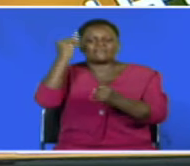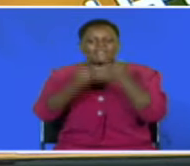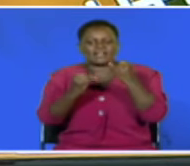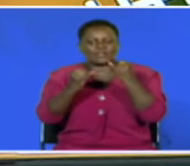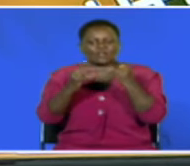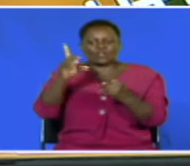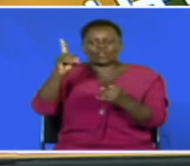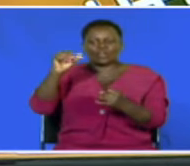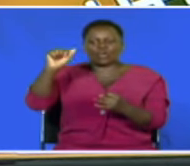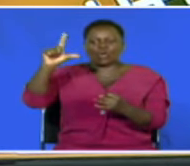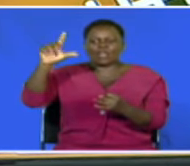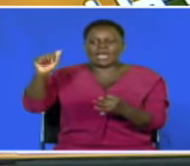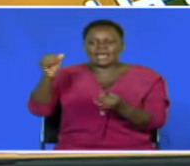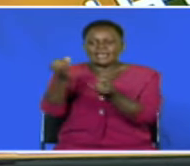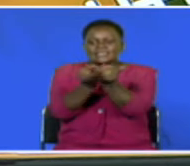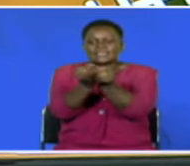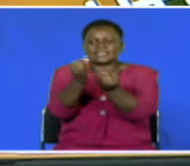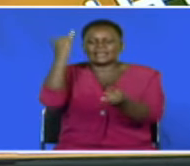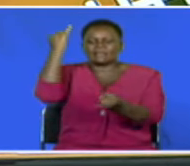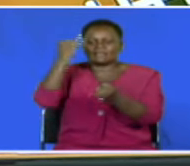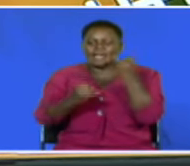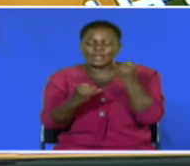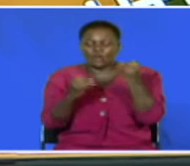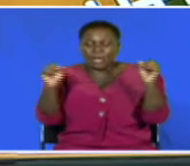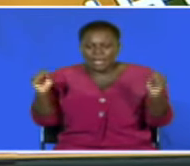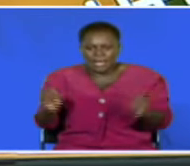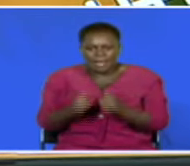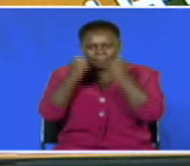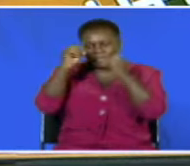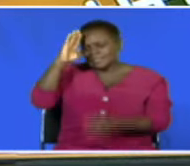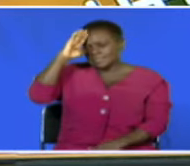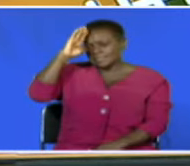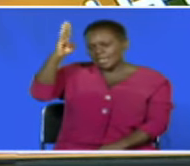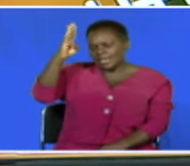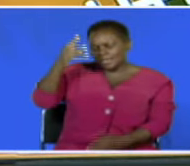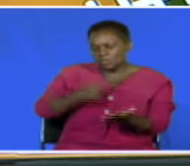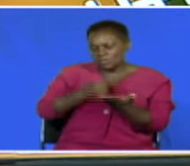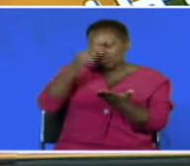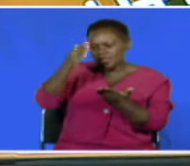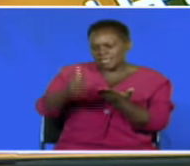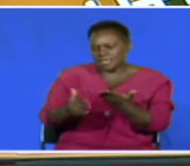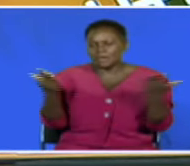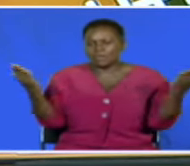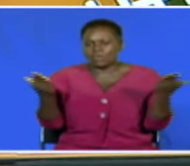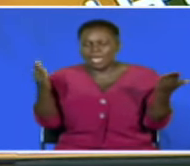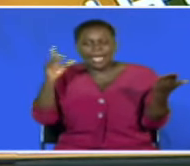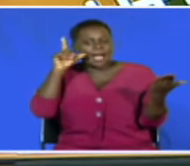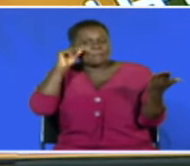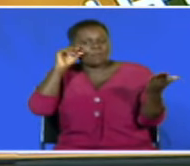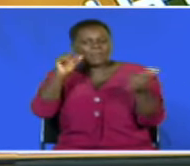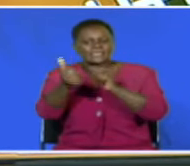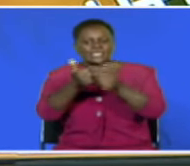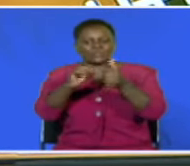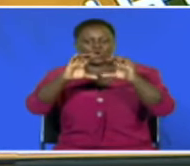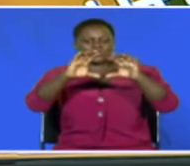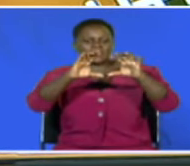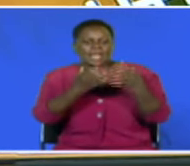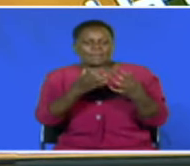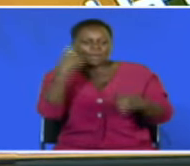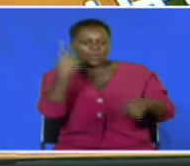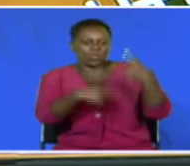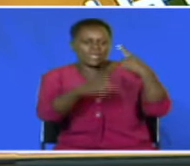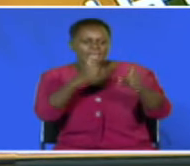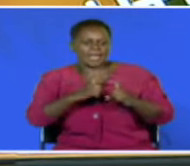la Dola Jumamosi. Fainali ya kombe hili itaandaliwa Jumapili weekend hii katika uga wa Mombasa Sports Club huku